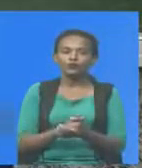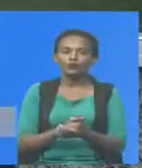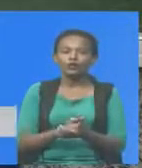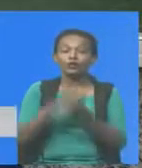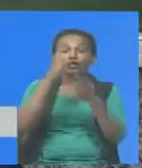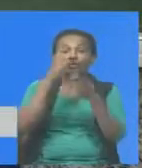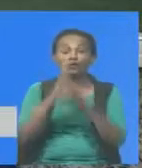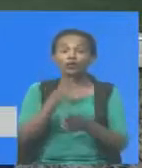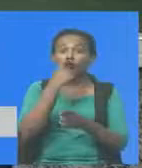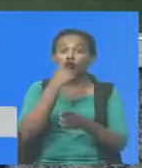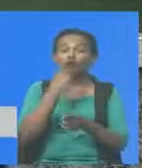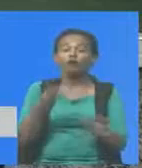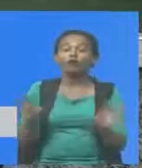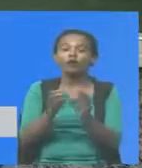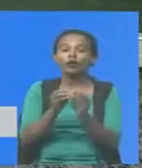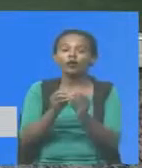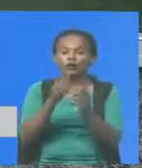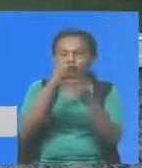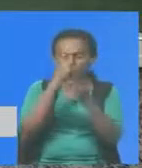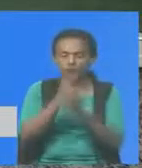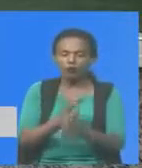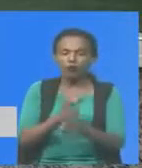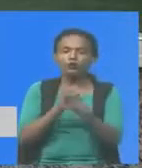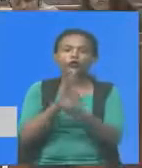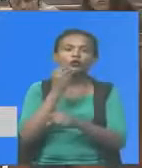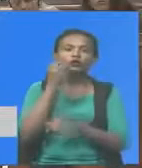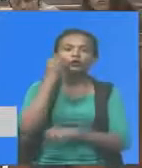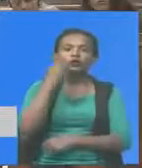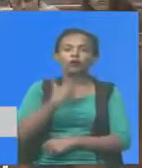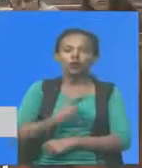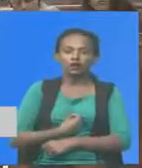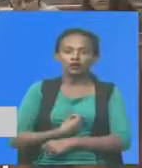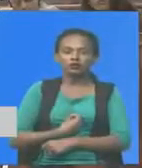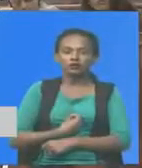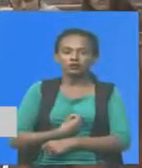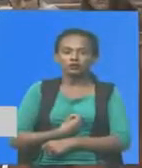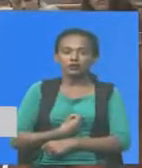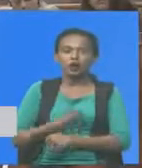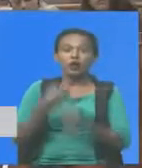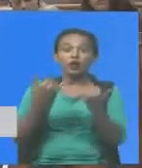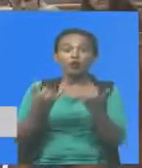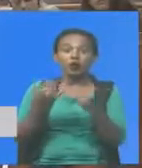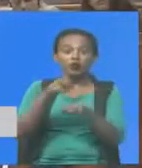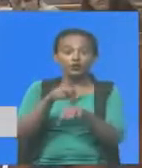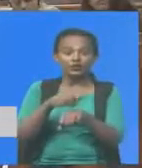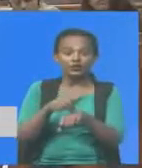የተከበሩ አፈ ጉባኤ፣ የተከበራችሁ የምክር ቤት አባላት፣ በአሁኑ ወቅት